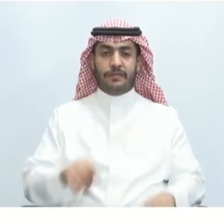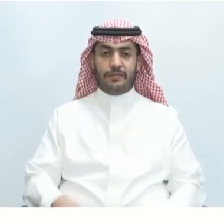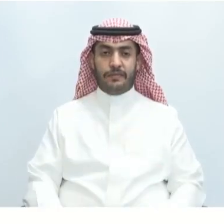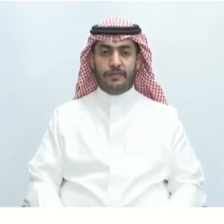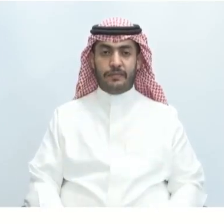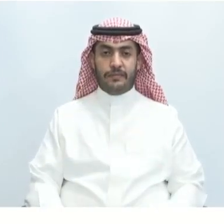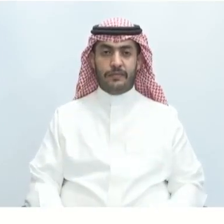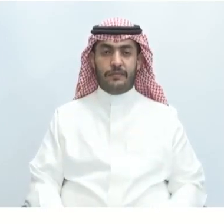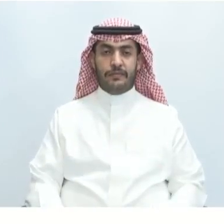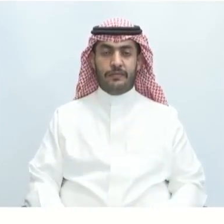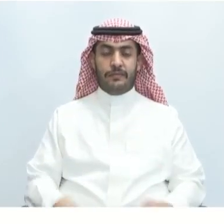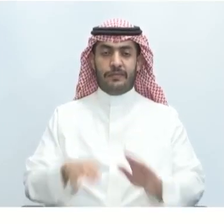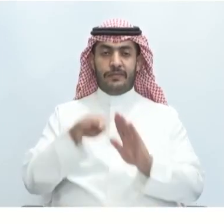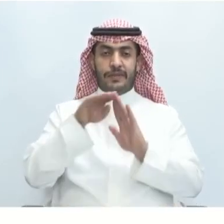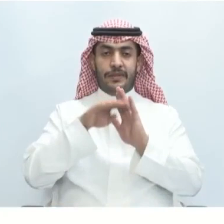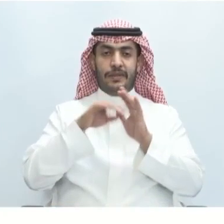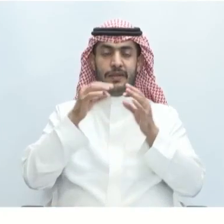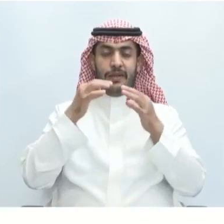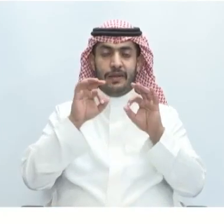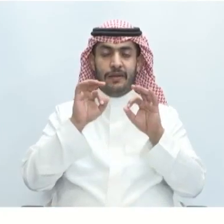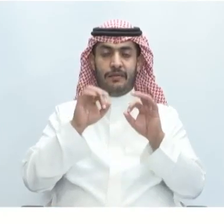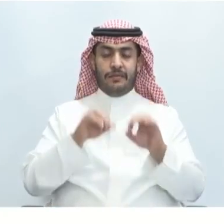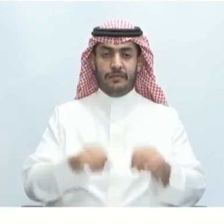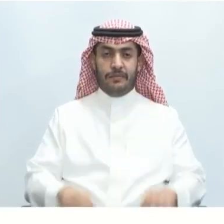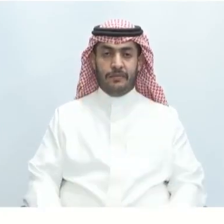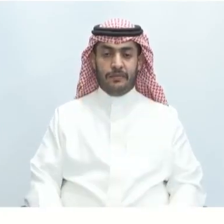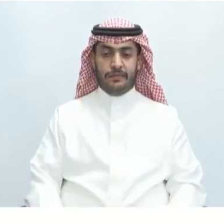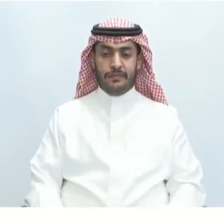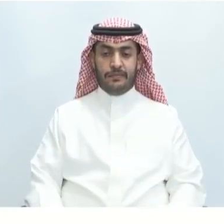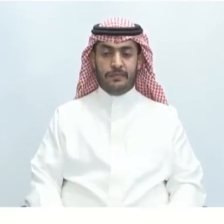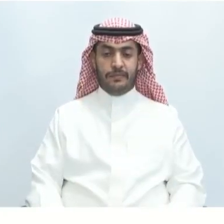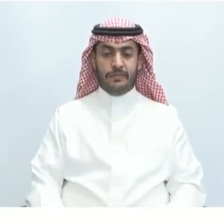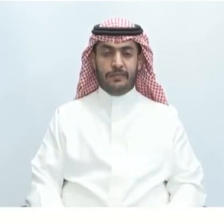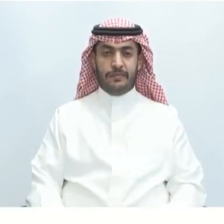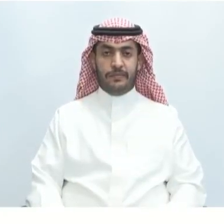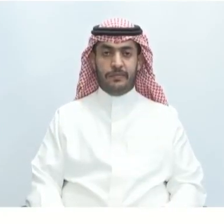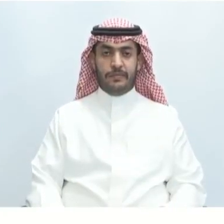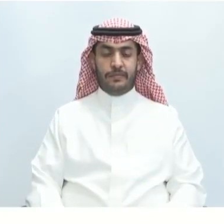ثلاث طائرات وايرباص طائره واحده